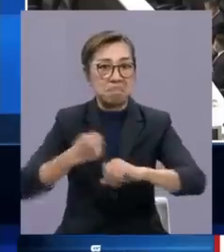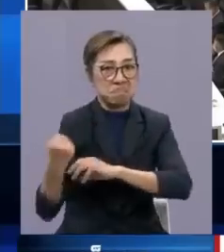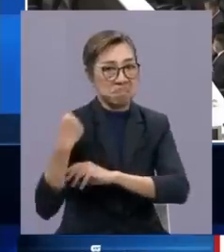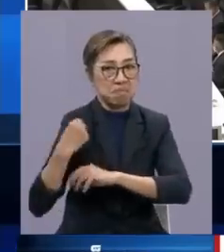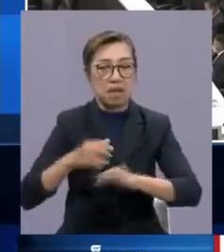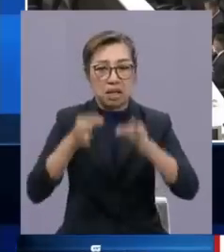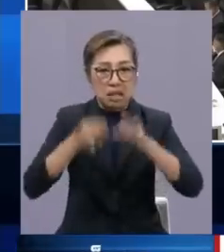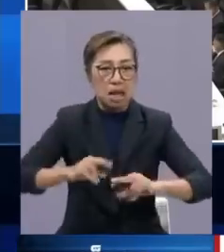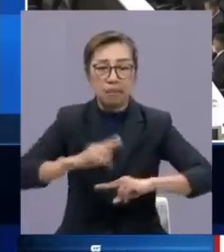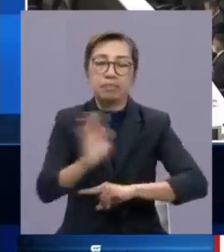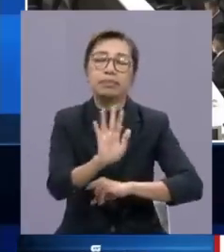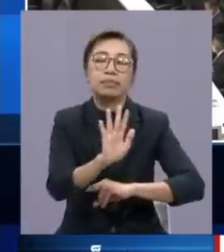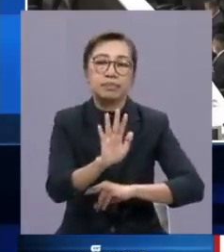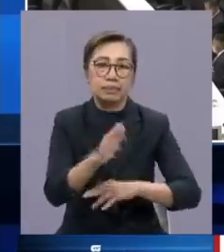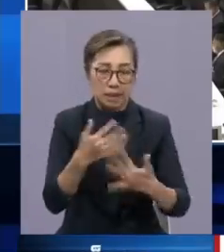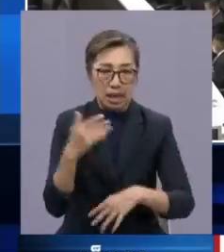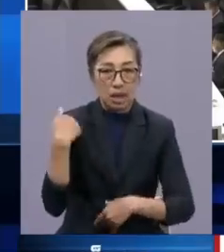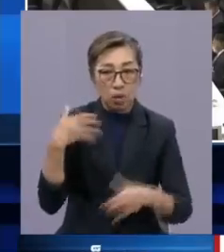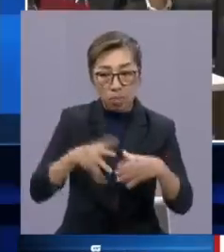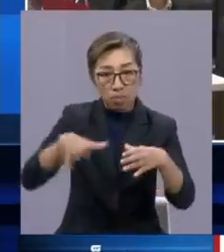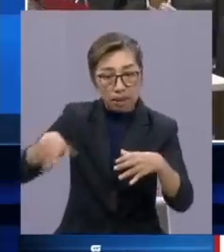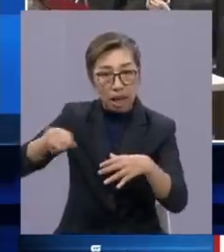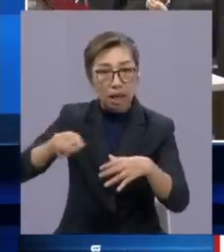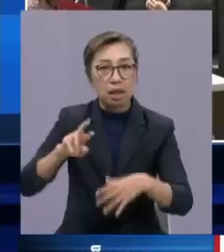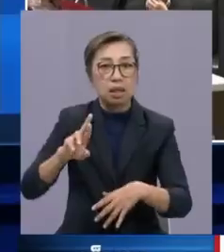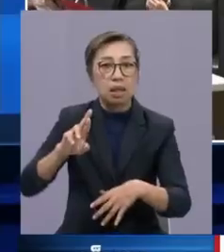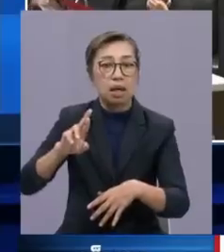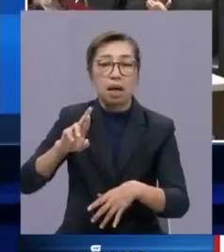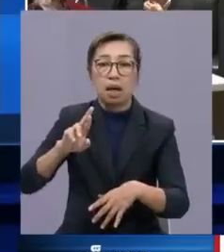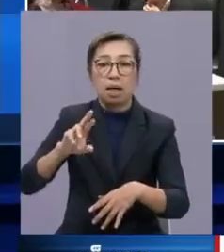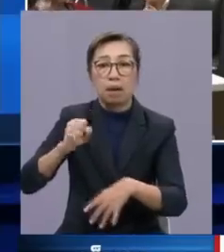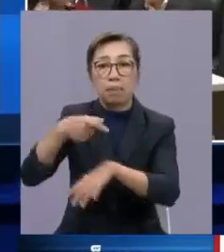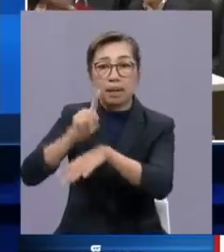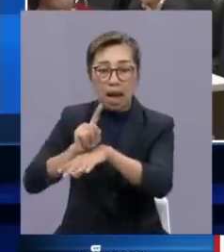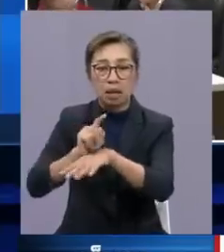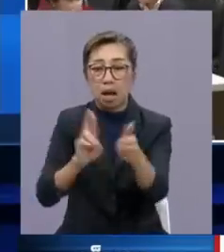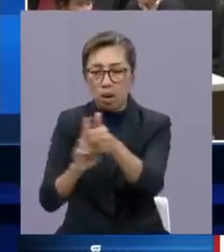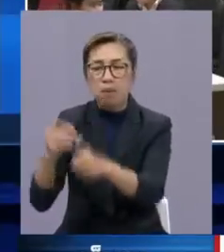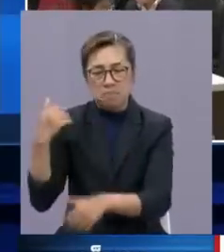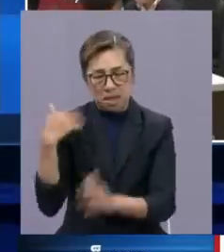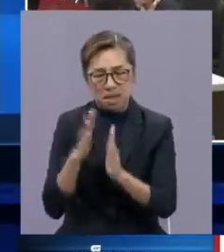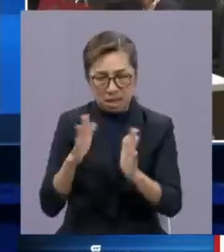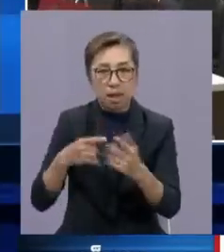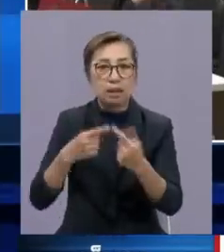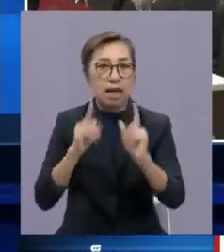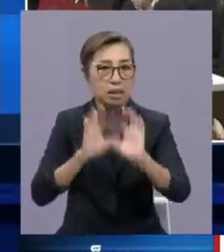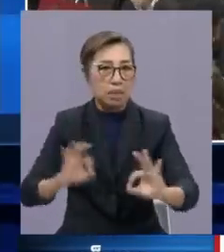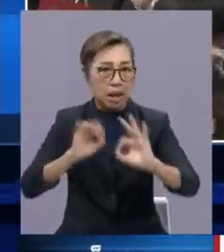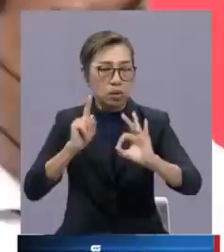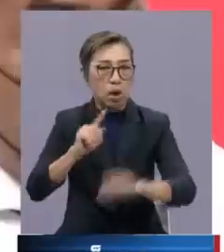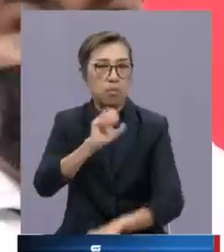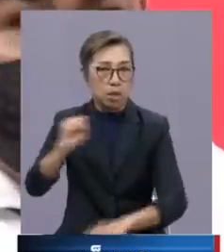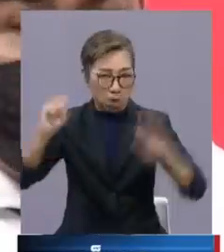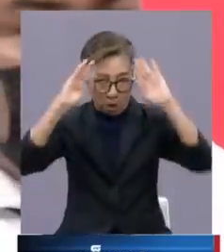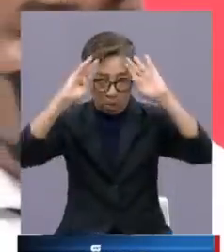ที่มองกันว่าเป็นโควต้าของพรรคเพื่อไทยก็มีตัวเลือกอยู่มากมายแต่หาข้อสรุปได้ไม่ยากสเปคต้องมีประสบการณ์เป็นส.ส.อยู่